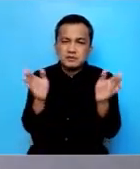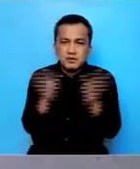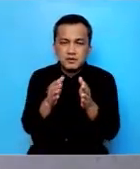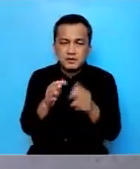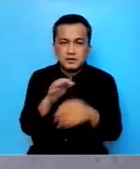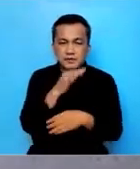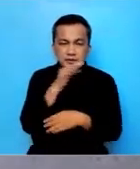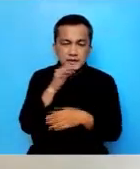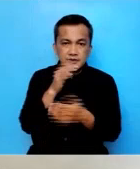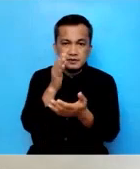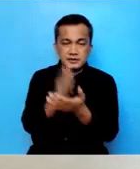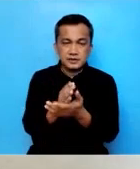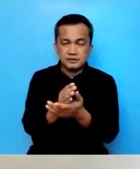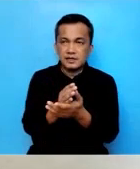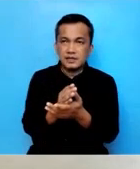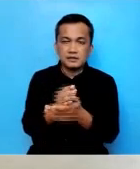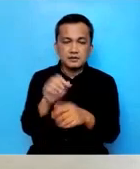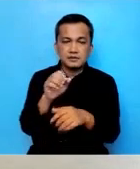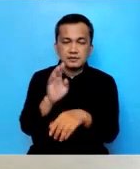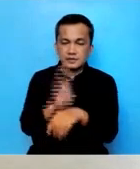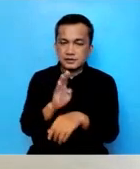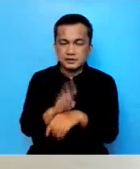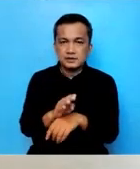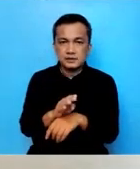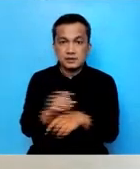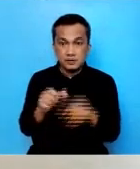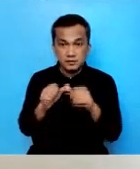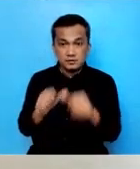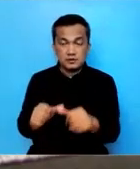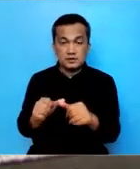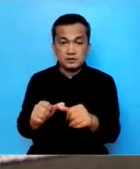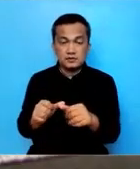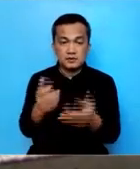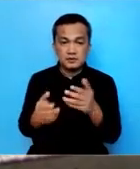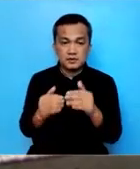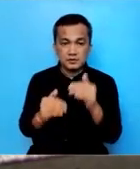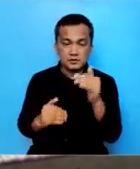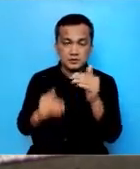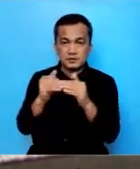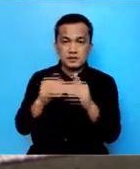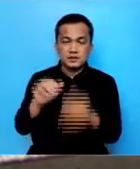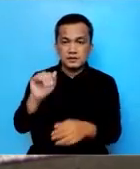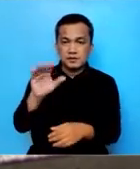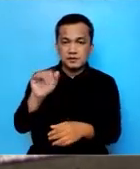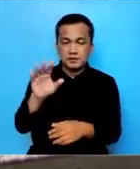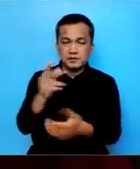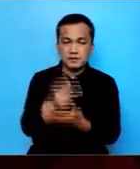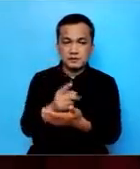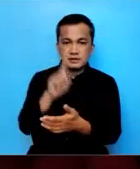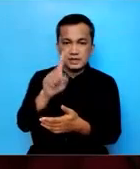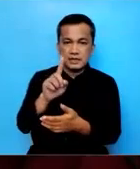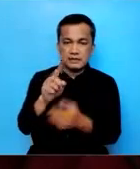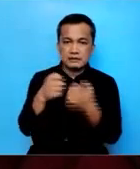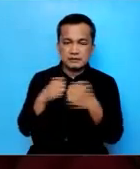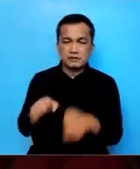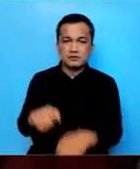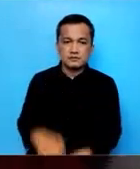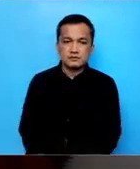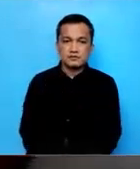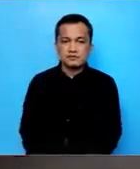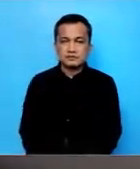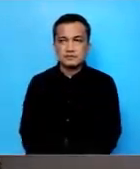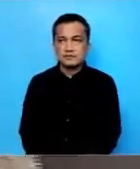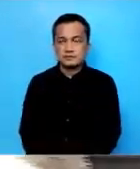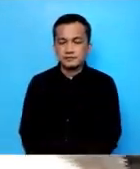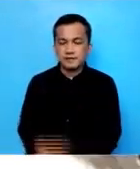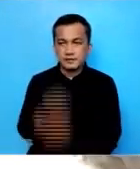nagtigil operasyon na. At kung magpapatuloy daw ito, posibleng pumalo sa 15 pesos ang halaga ng bawat itlog. I'm predicting